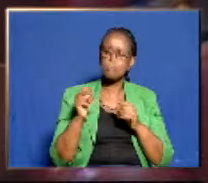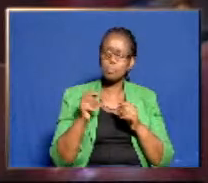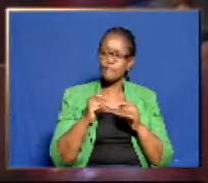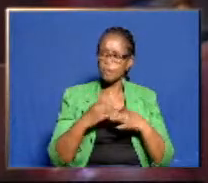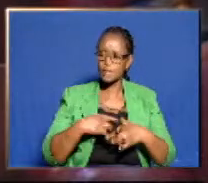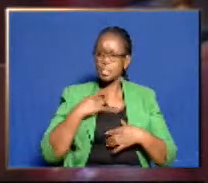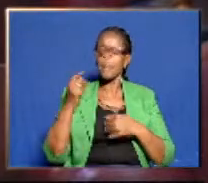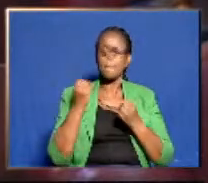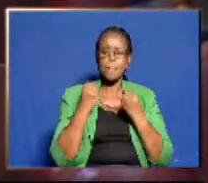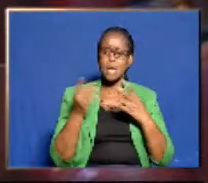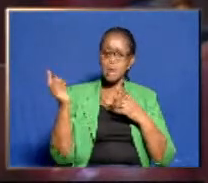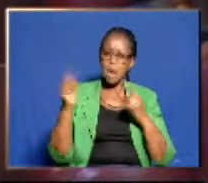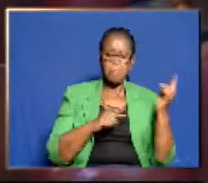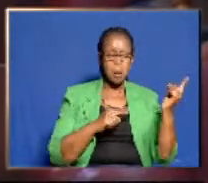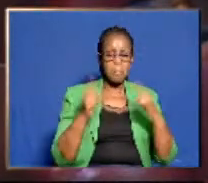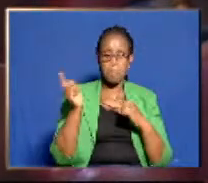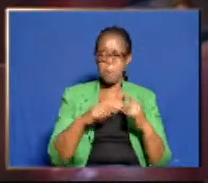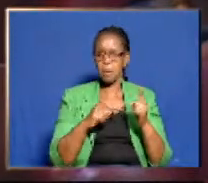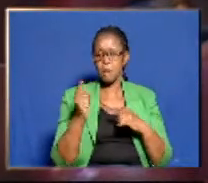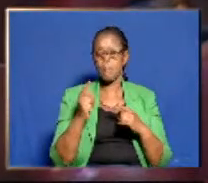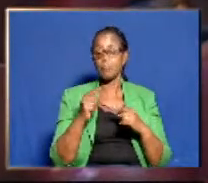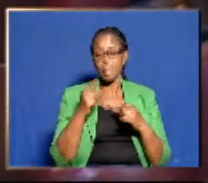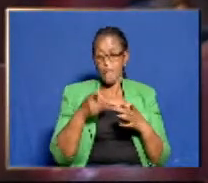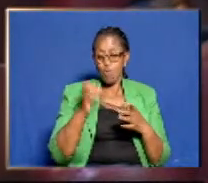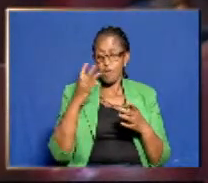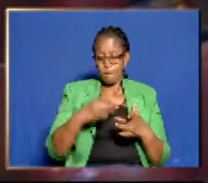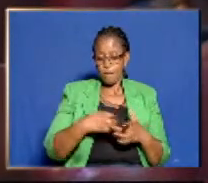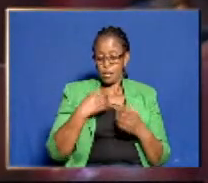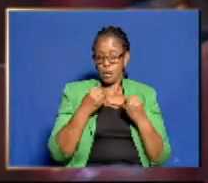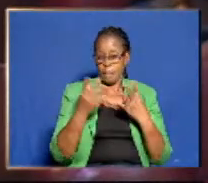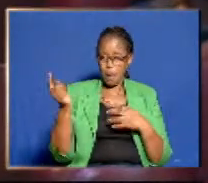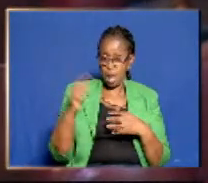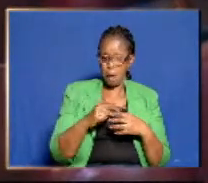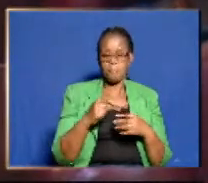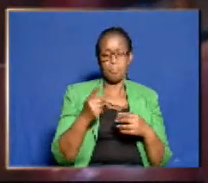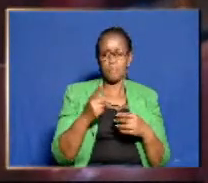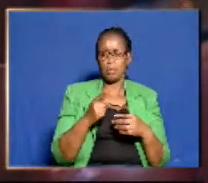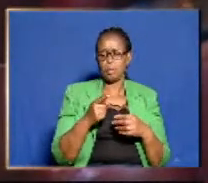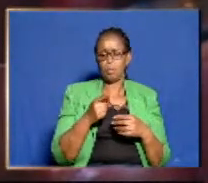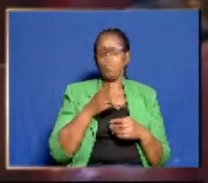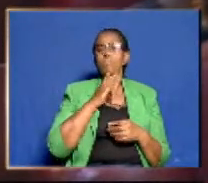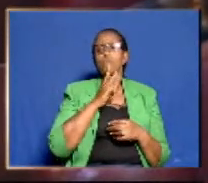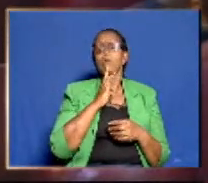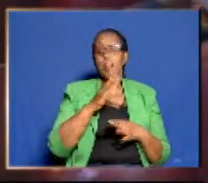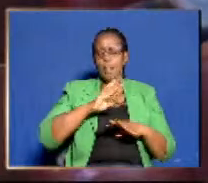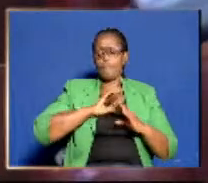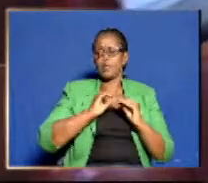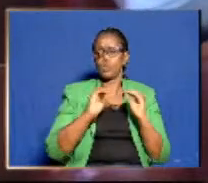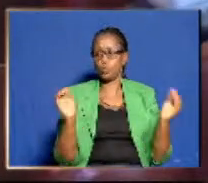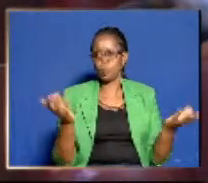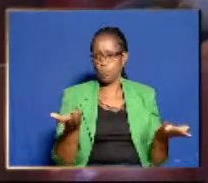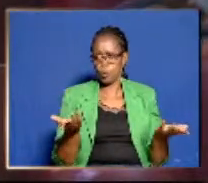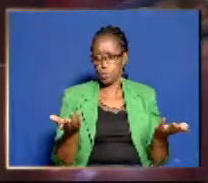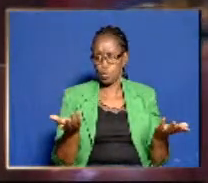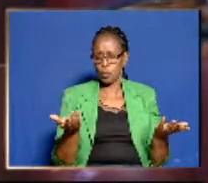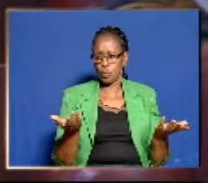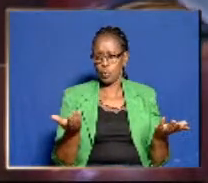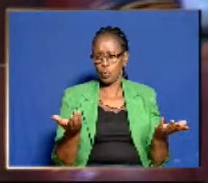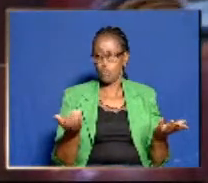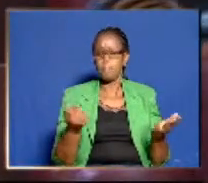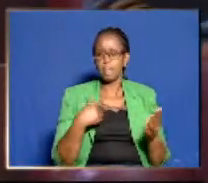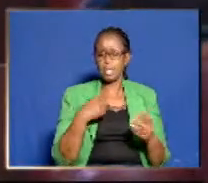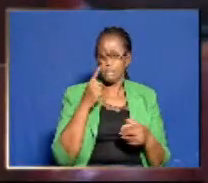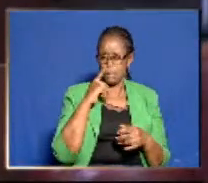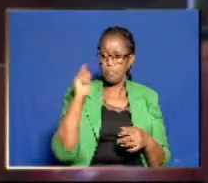tuna shida na maji, na wageni wakija wengi zaidi itakuwa pia maji hakuna. Lakini naona rais